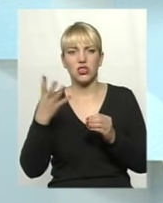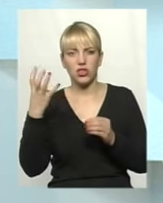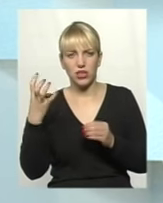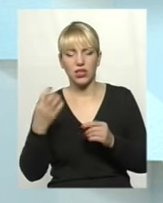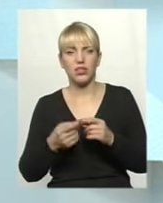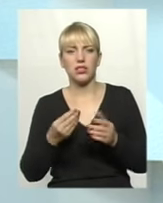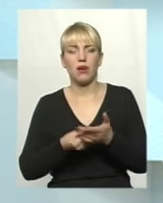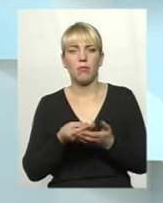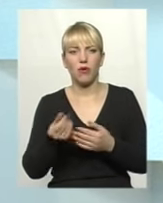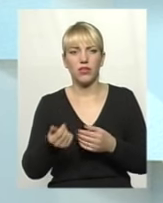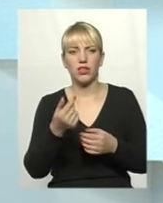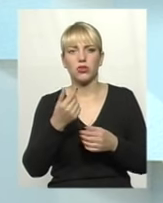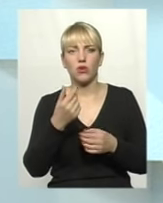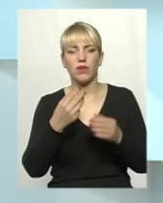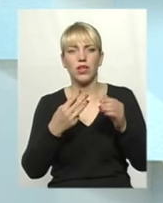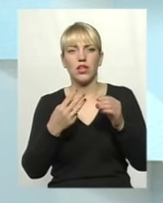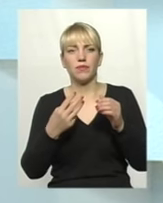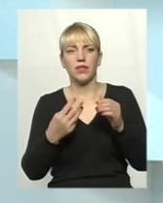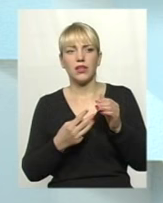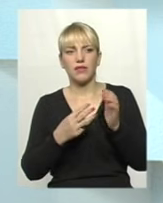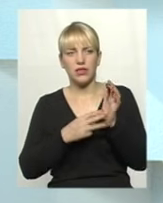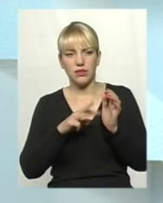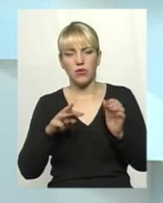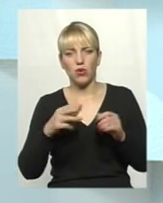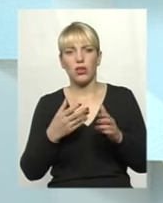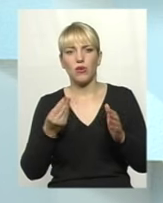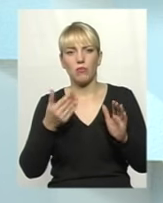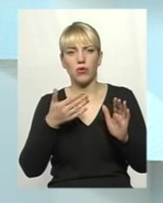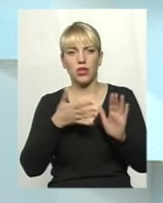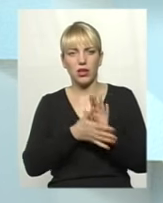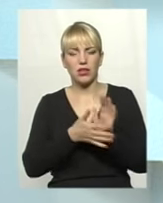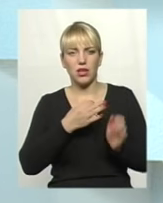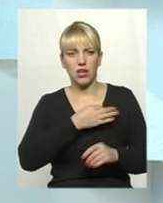профінансовано 8,1 мільйон, освоєно 7,3 мільйона або